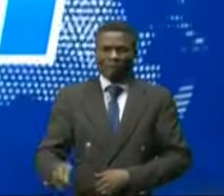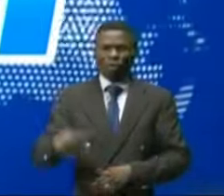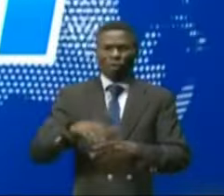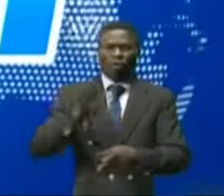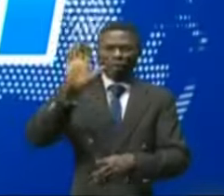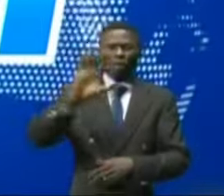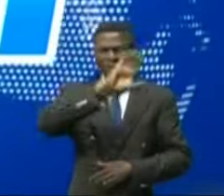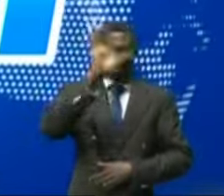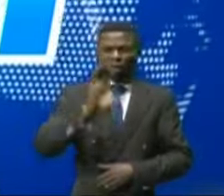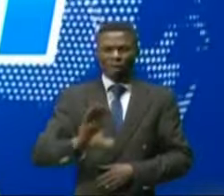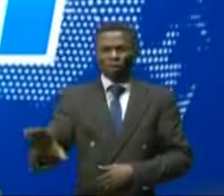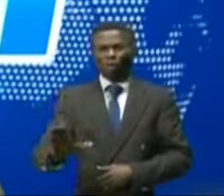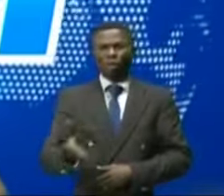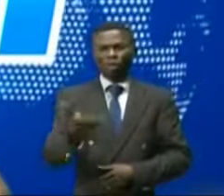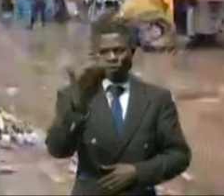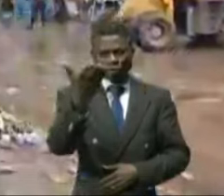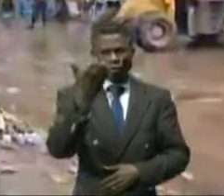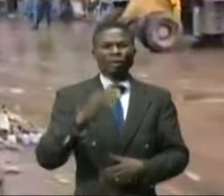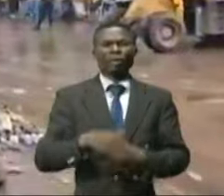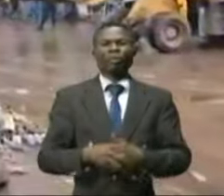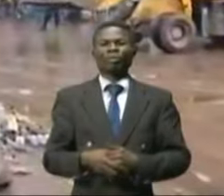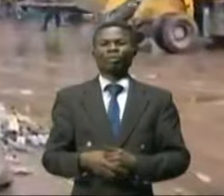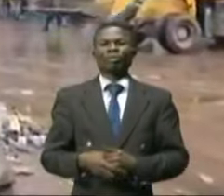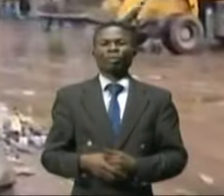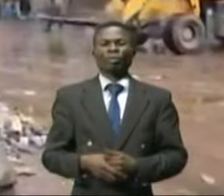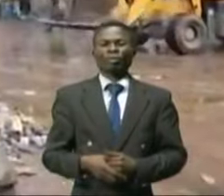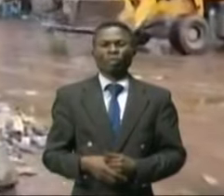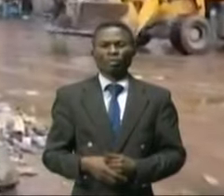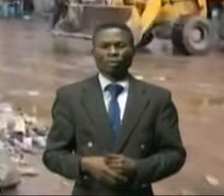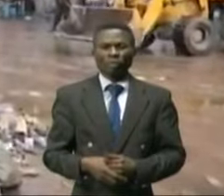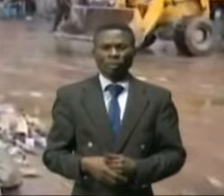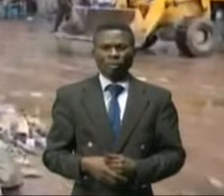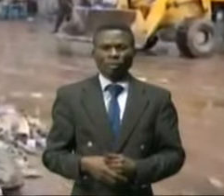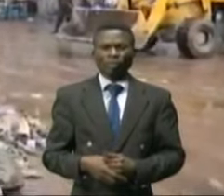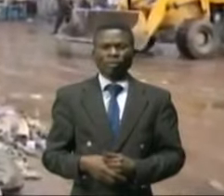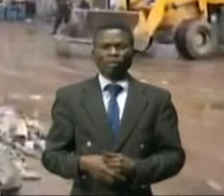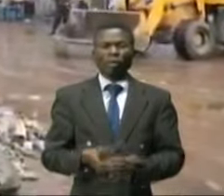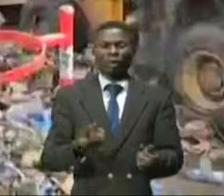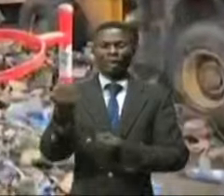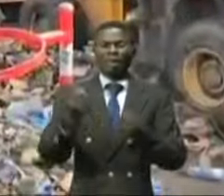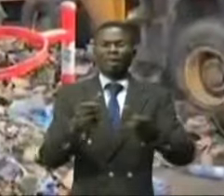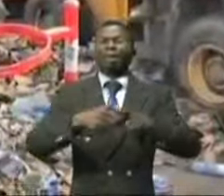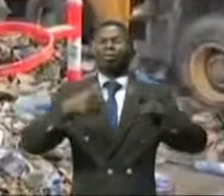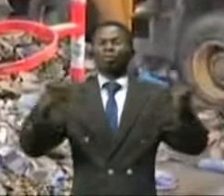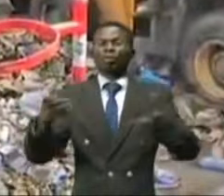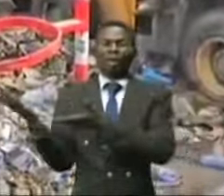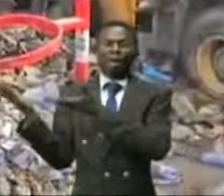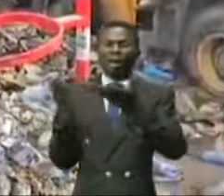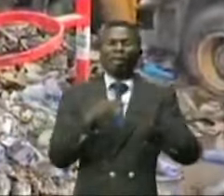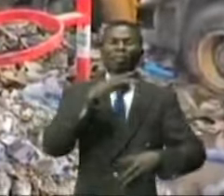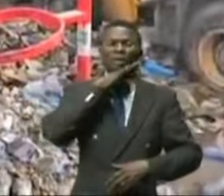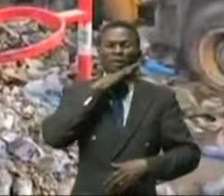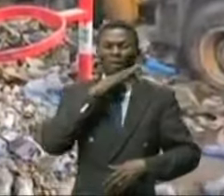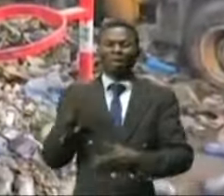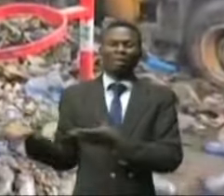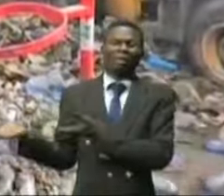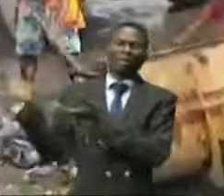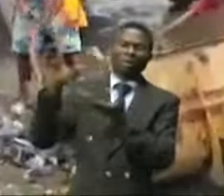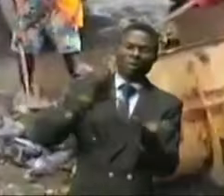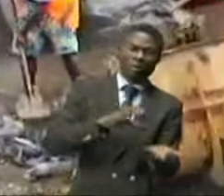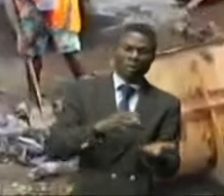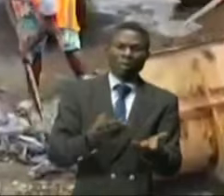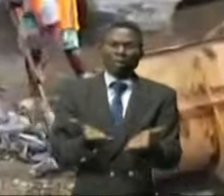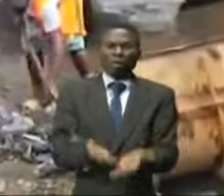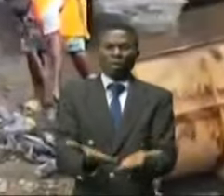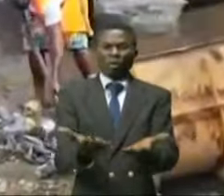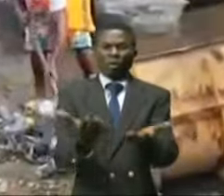Cédric Kenina pour le compte de la RTNC. Des camions ben qui emportent des déchets sélectionnés, des